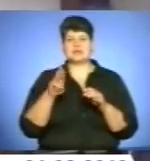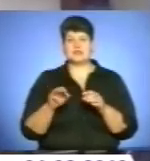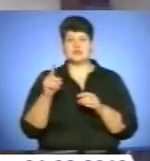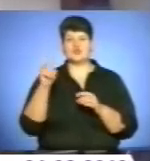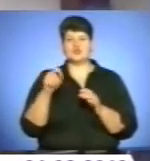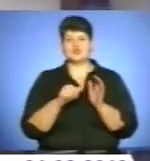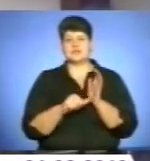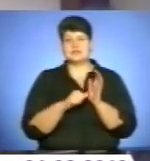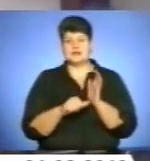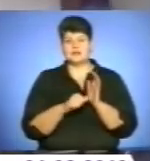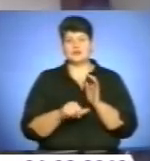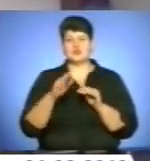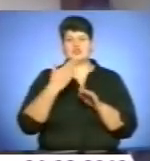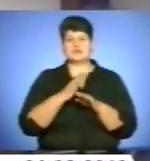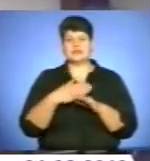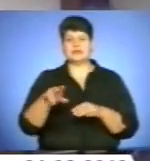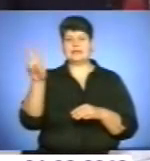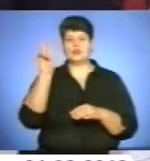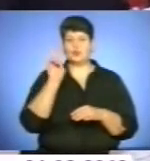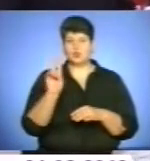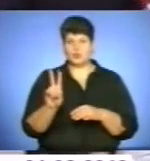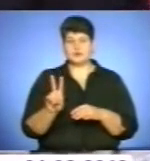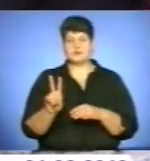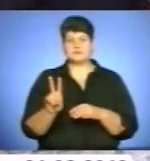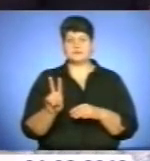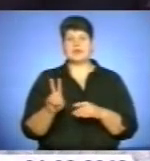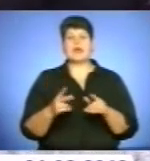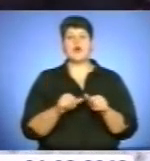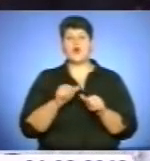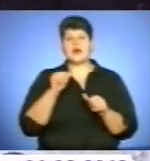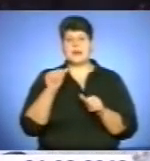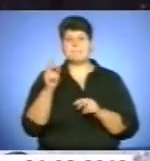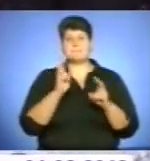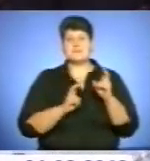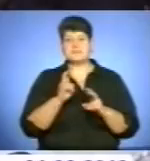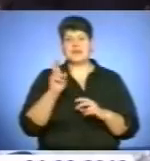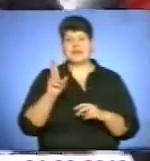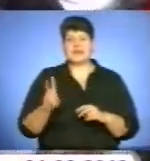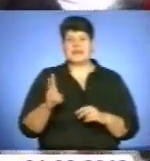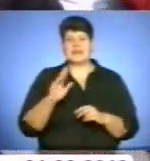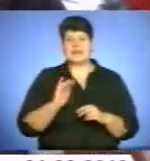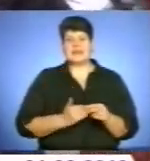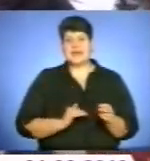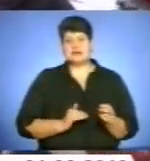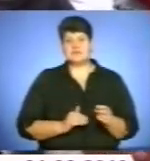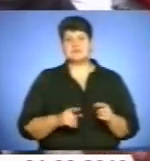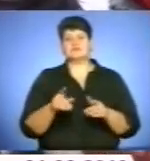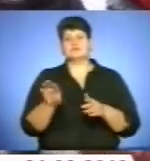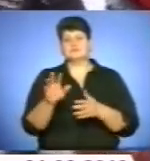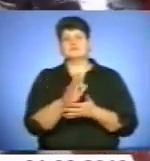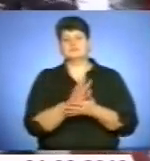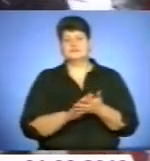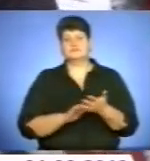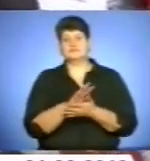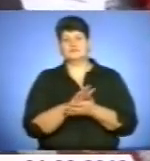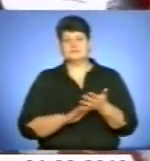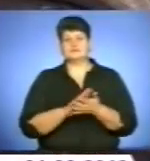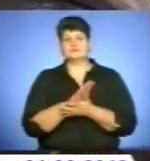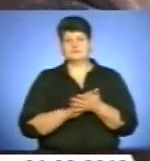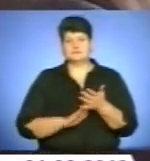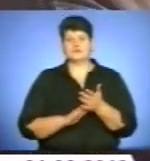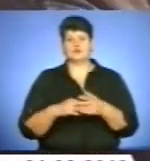2. Це все здійснюється в законно встановленому порядку. Та окремі підприємці і надалі продовжують торгувати на старому місці, нарікаючи на те, що їм